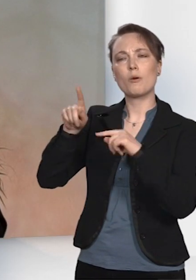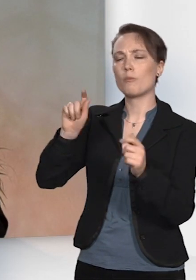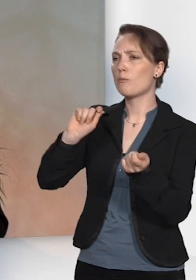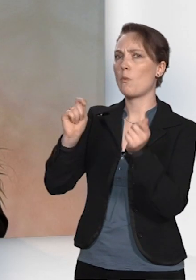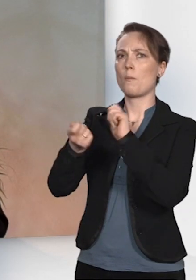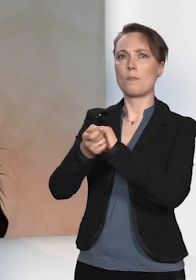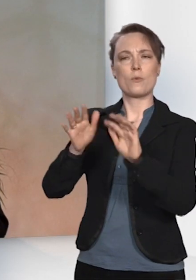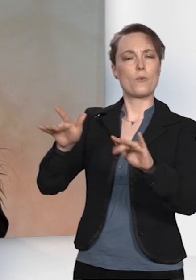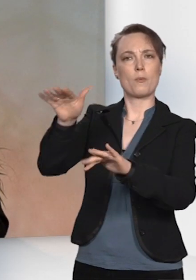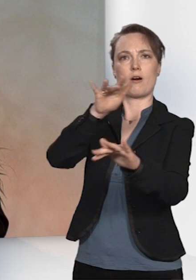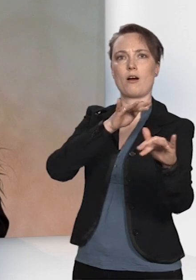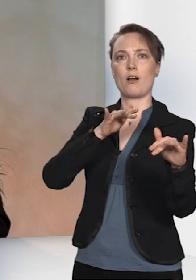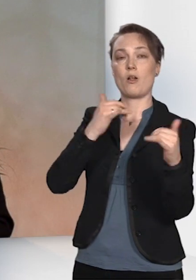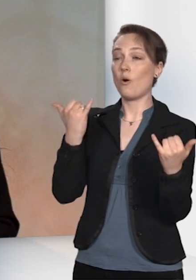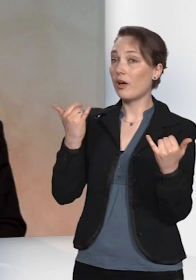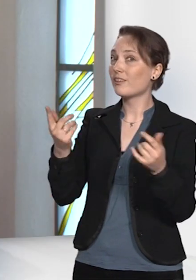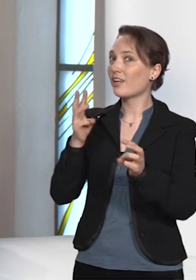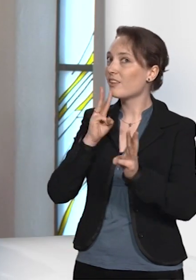Interview und mit seiner Musik.